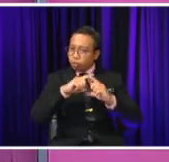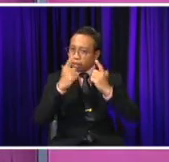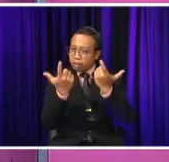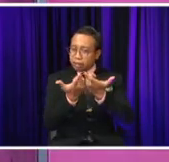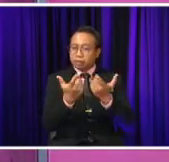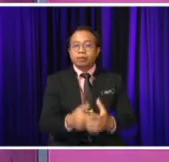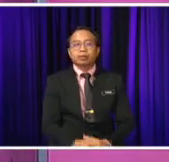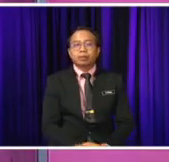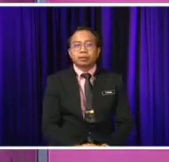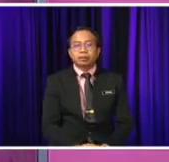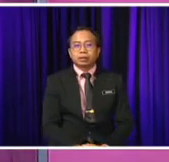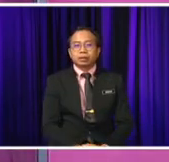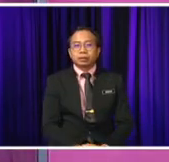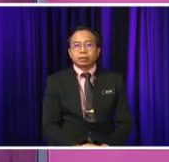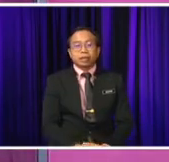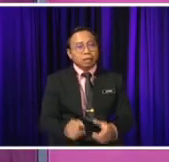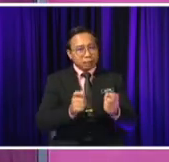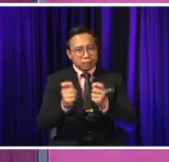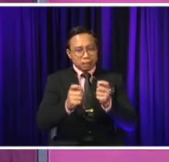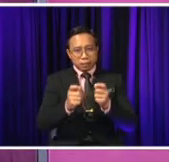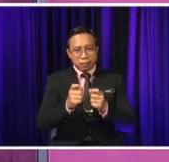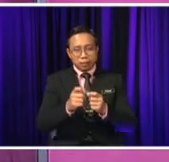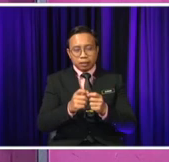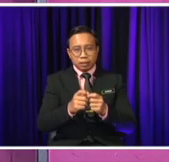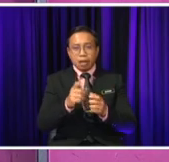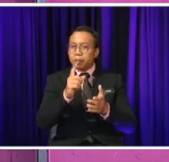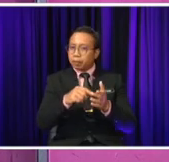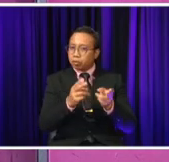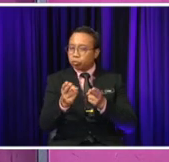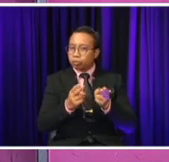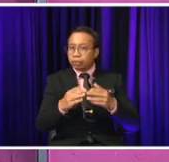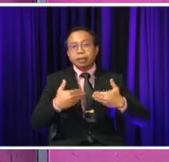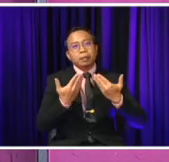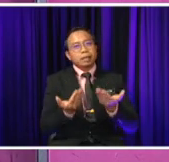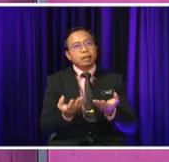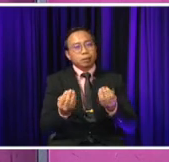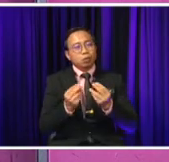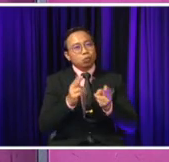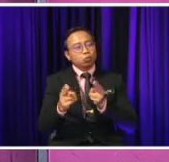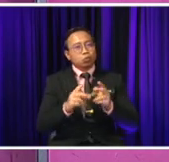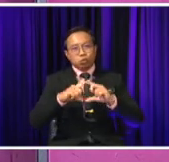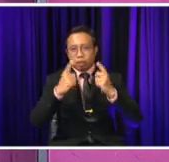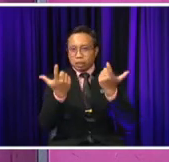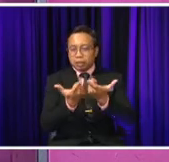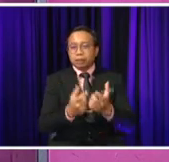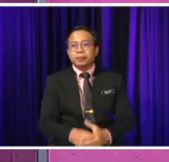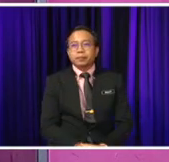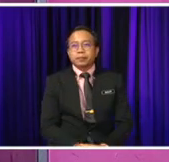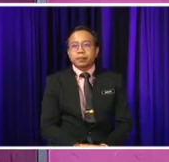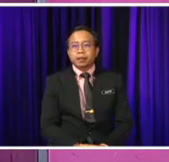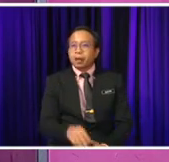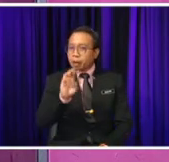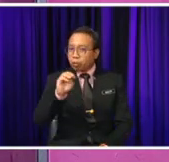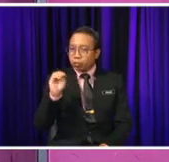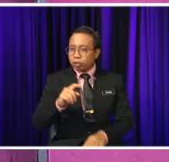juga adalah seorang yang mentabi dia kenapa dia pengurusan nak menguruskan kelas itu Macam mana setuju sebenarnya kalau macam